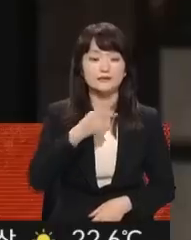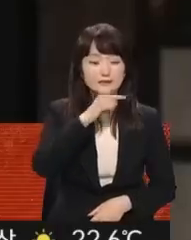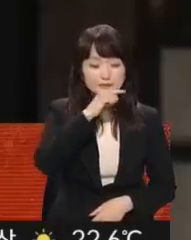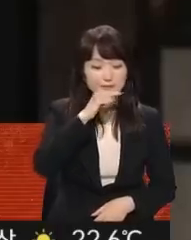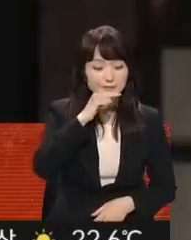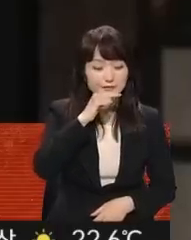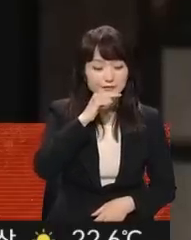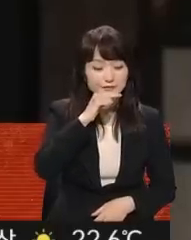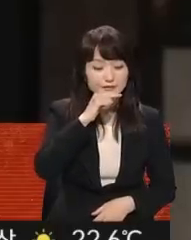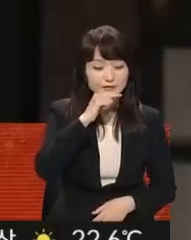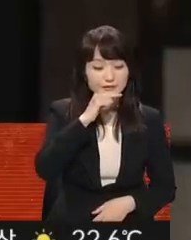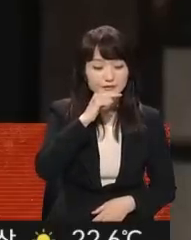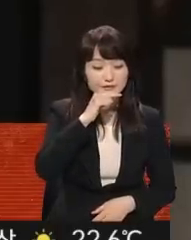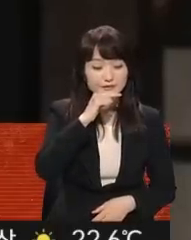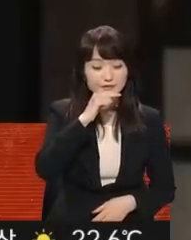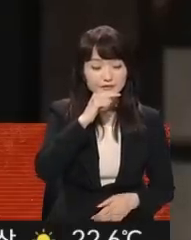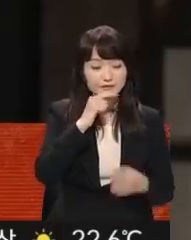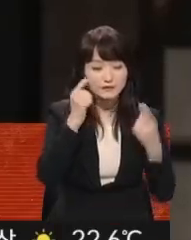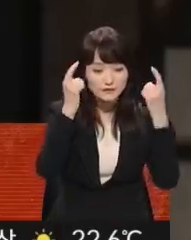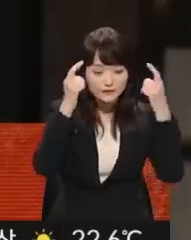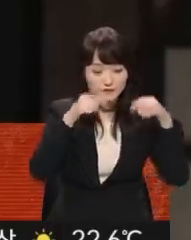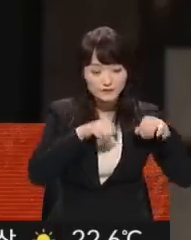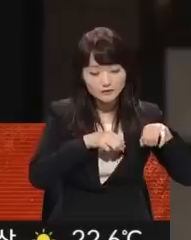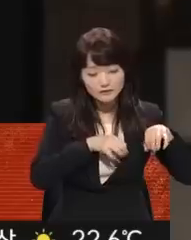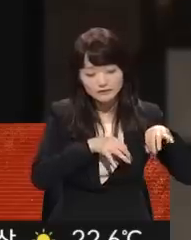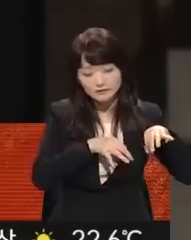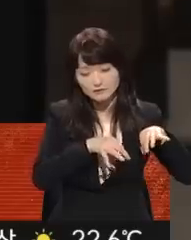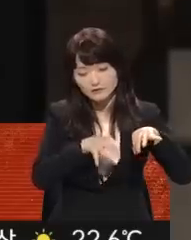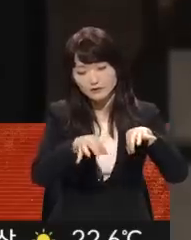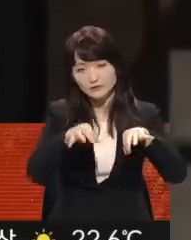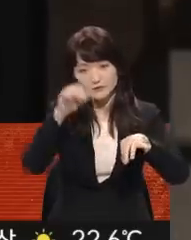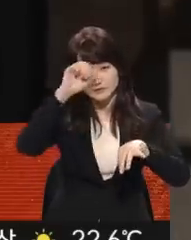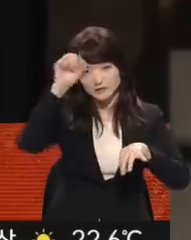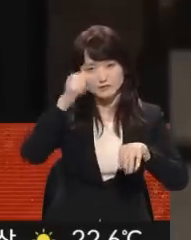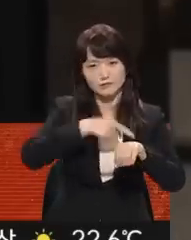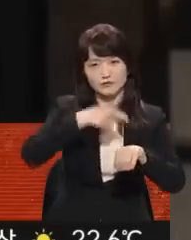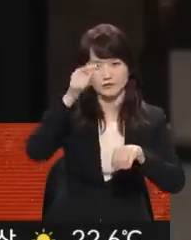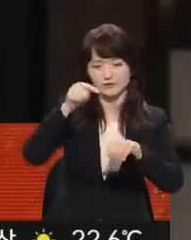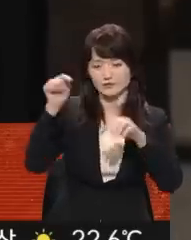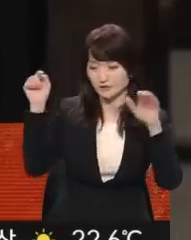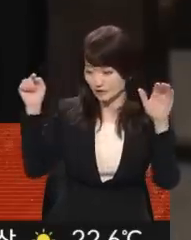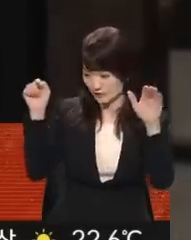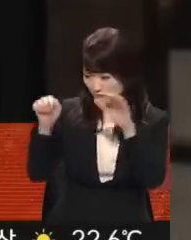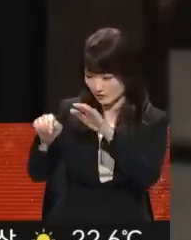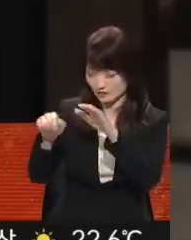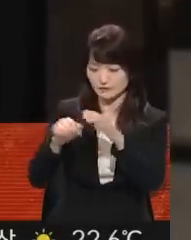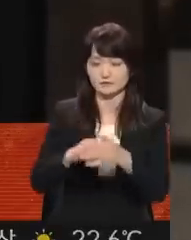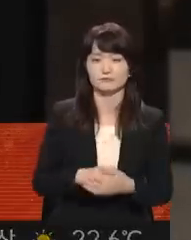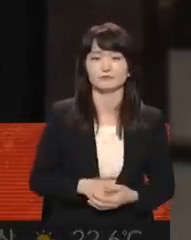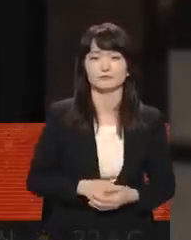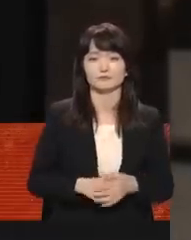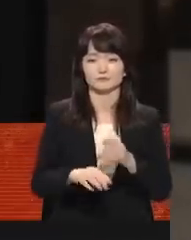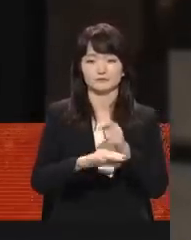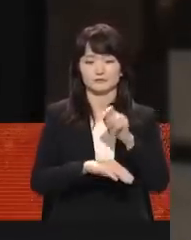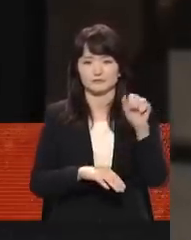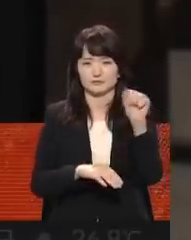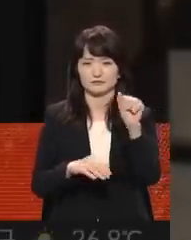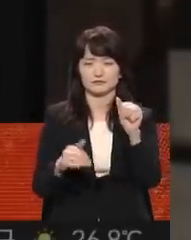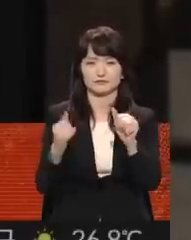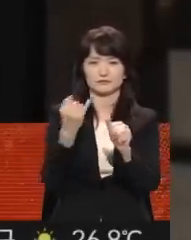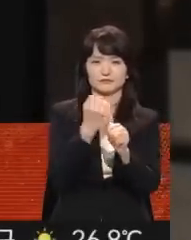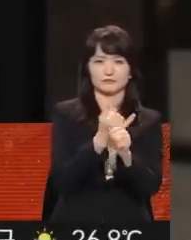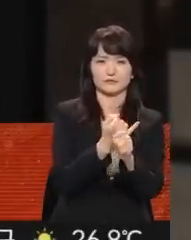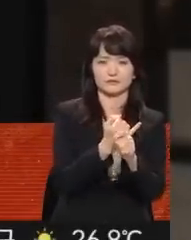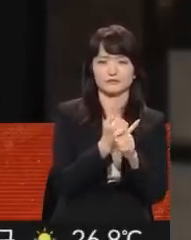나오는 그 여행용 가방을 들고 새벽 1시에 뭐 간다던가 이런 것 때문에 결국은 그 택시 기사가 신고를